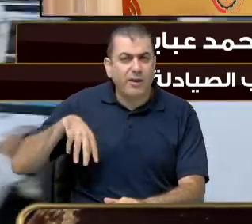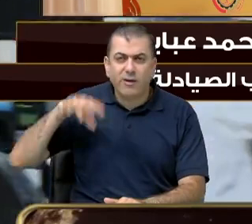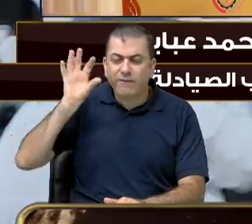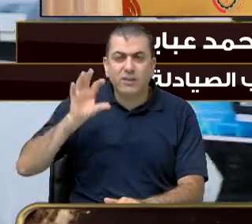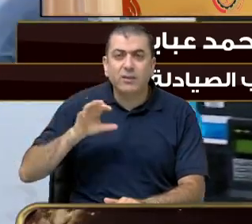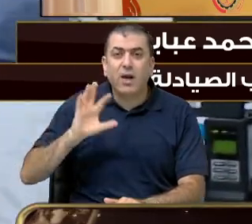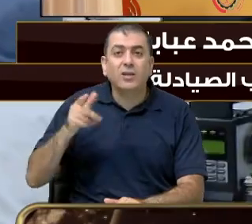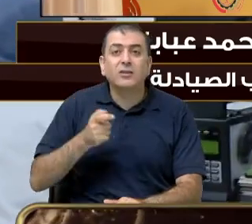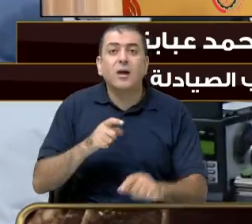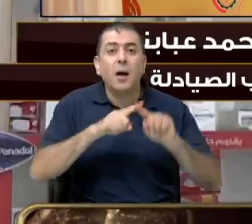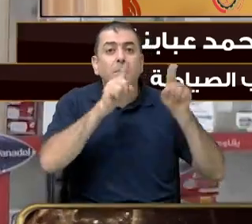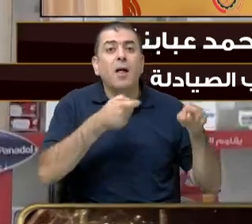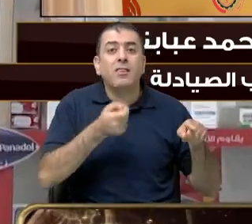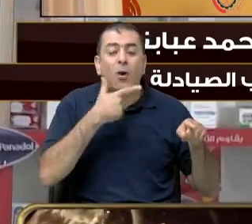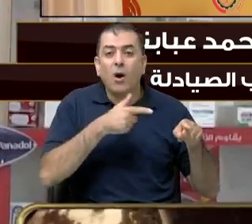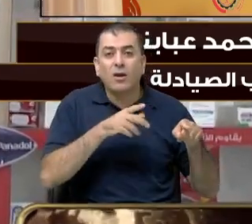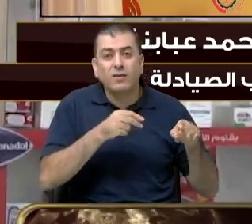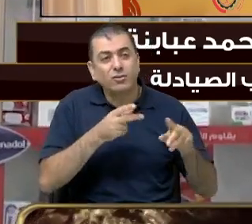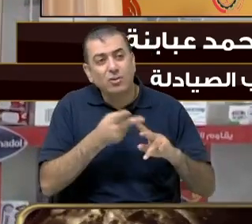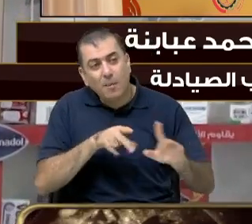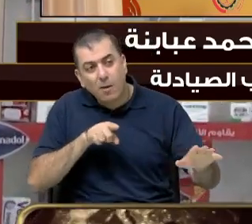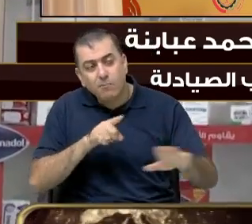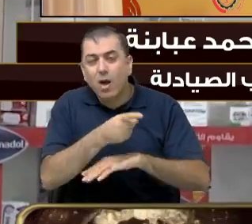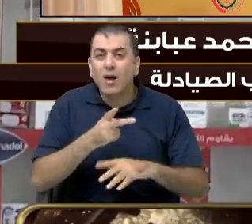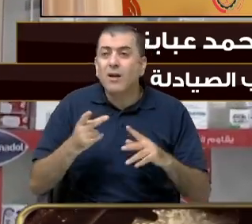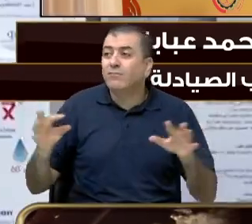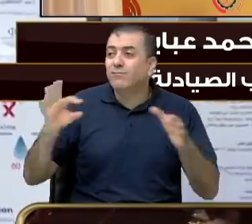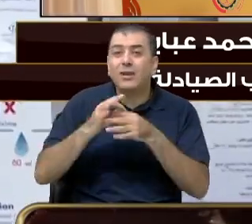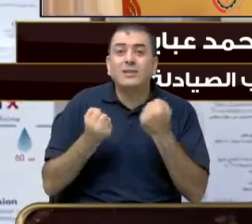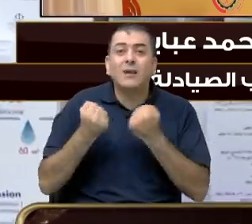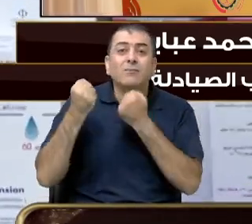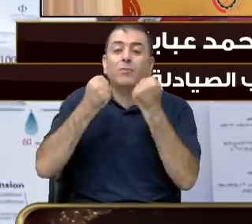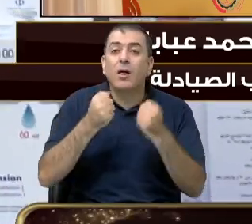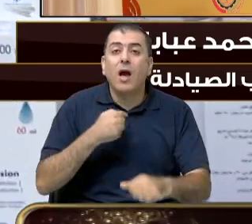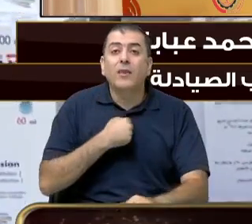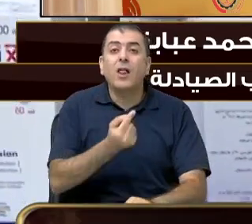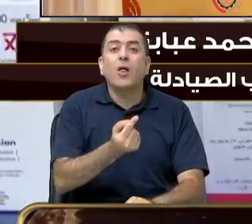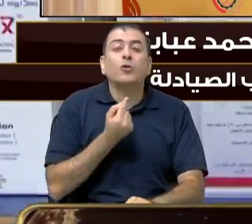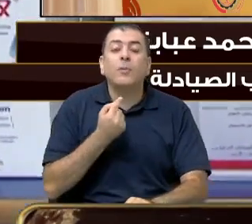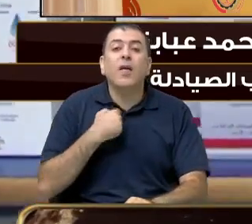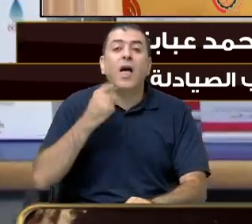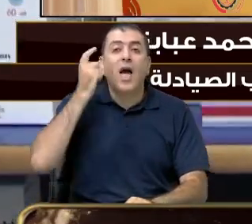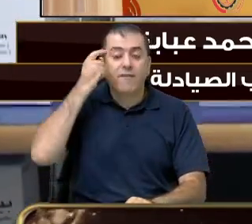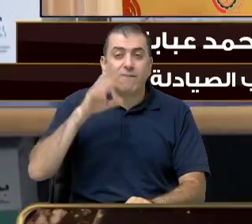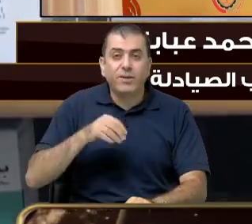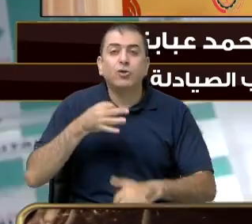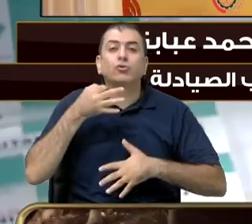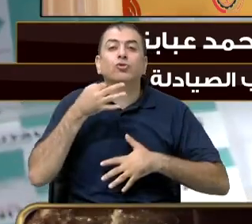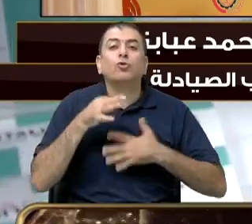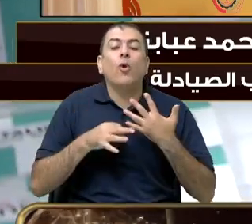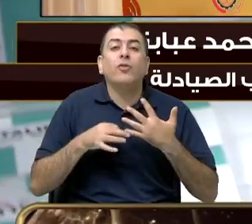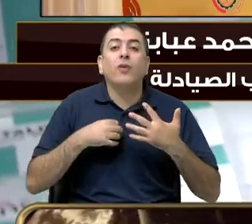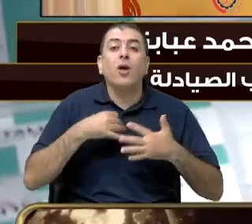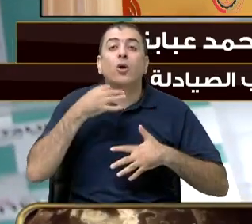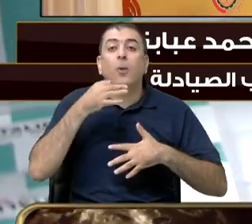يوقع صيدلي على ساحة الوطن مع أي شركة ناقل ما لم تكن النقابة واضعة بعض التعليمات إذا بدنا نسمح